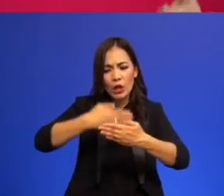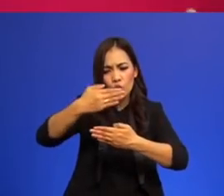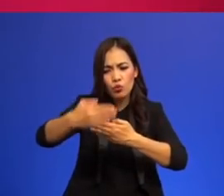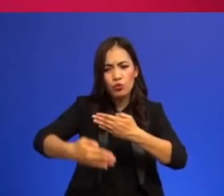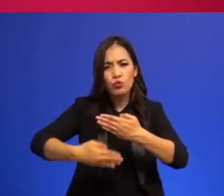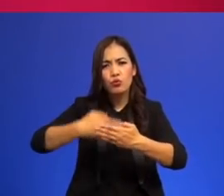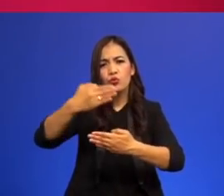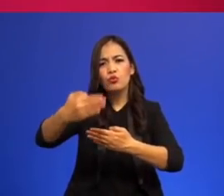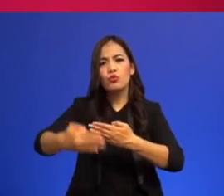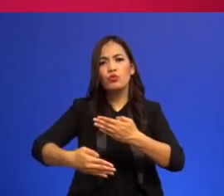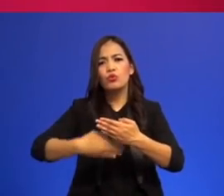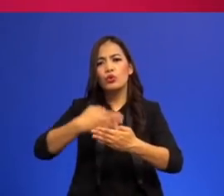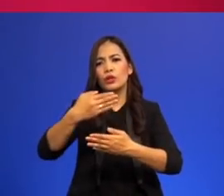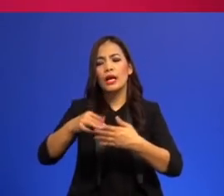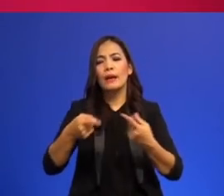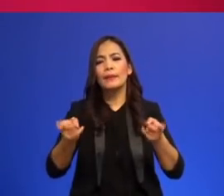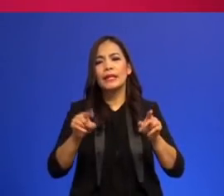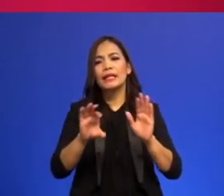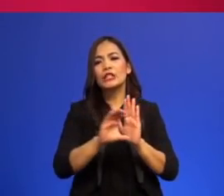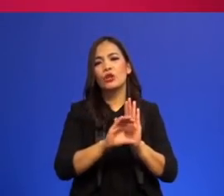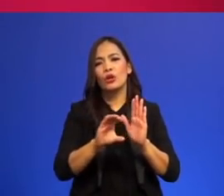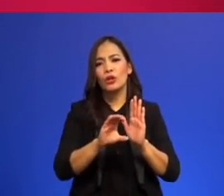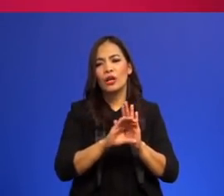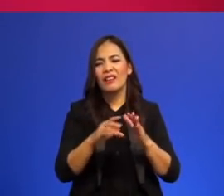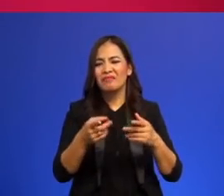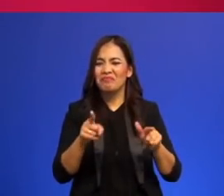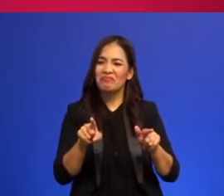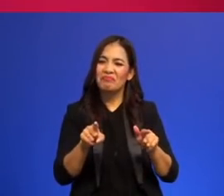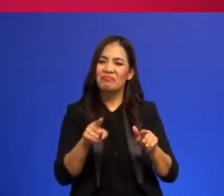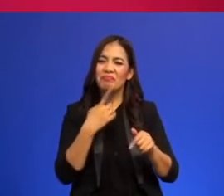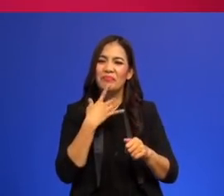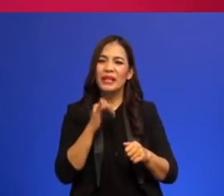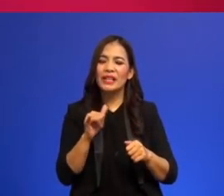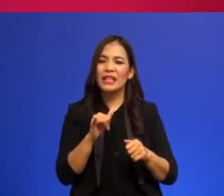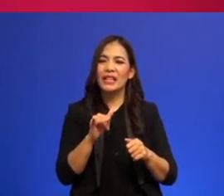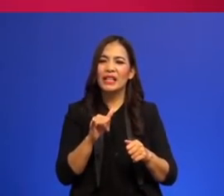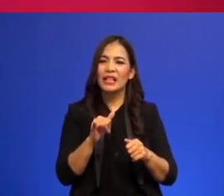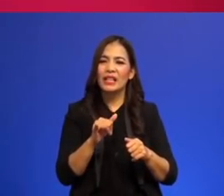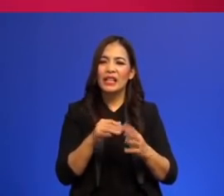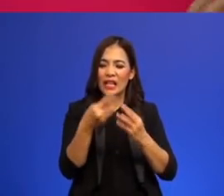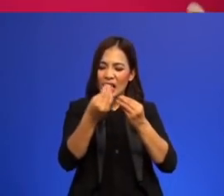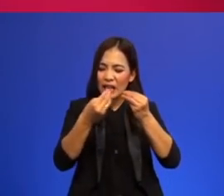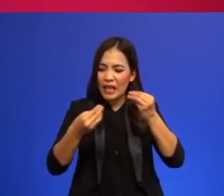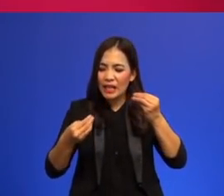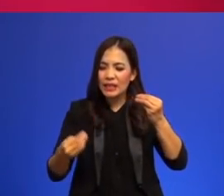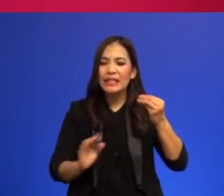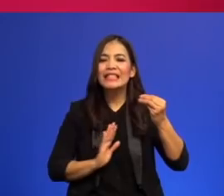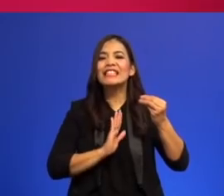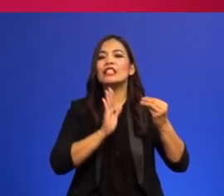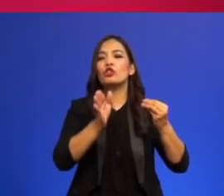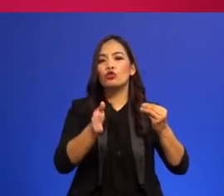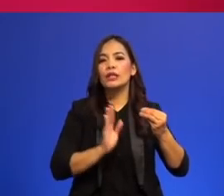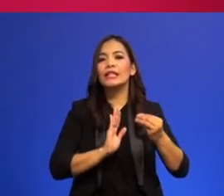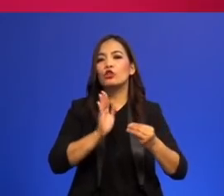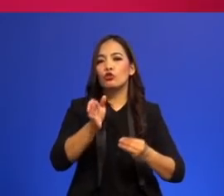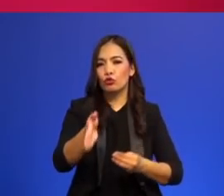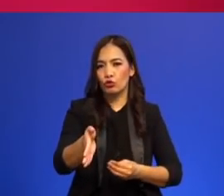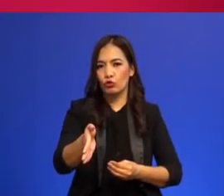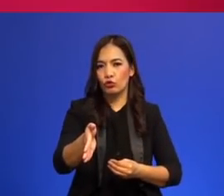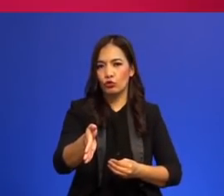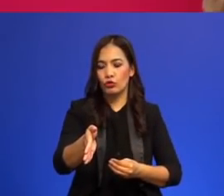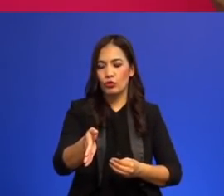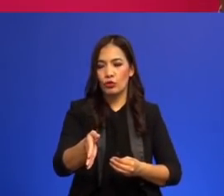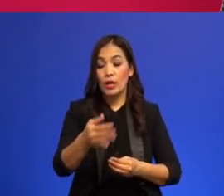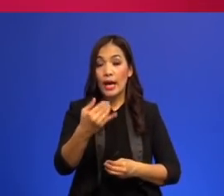menjadi teladan ya, atau memberi presiden yang buruk bagi generasi berikutnya.